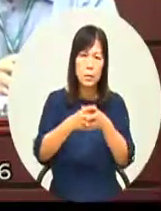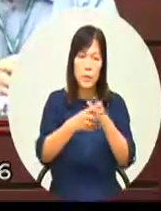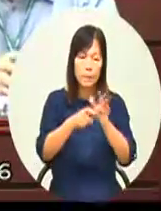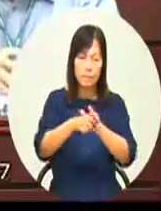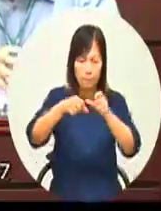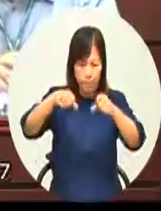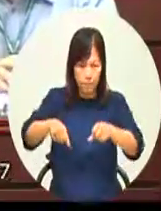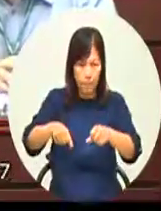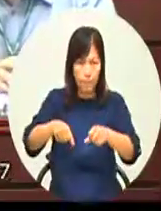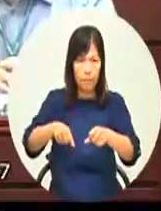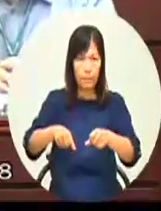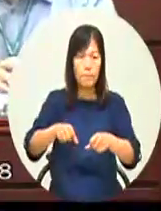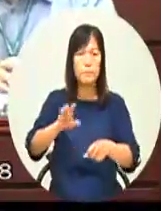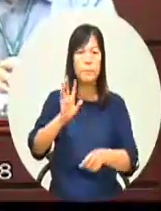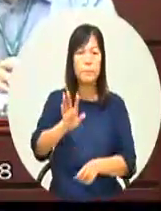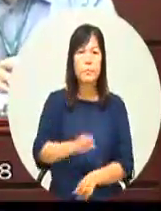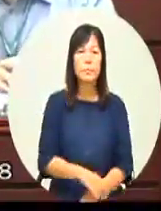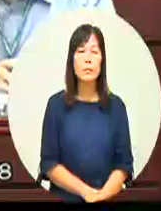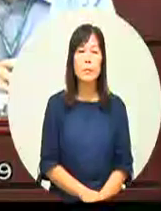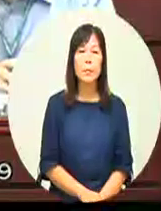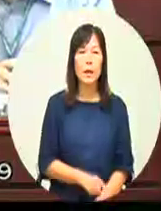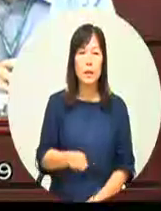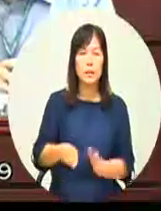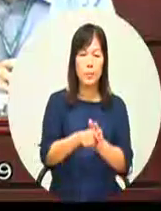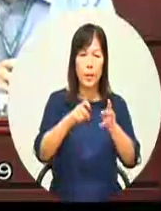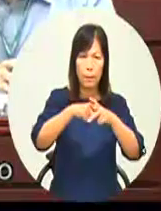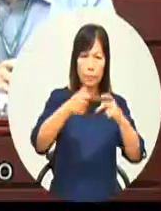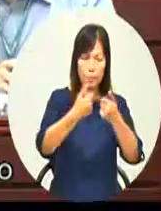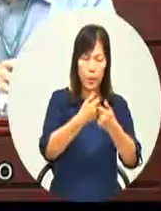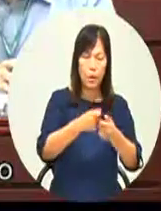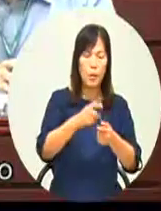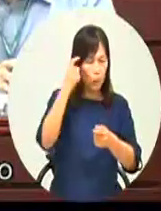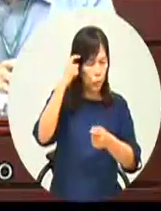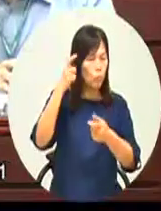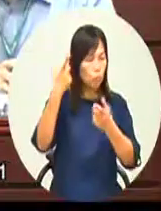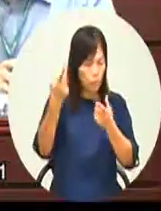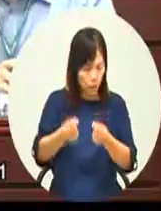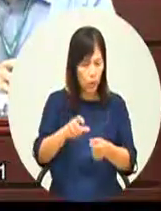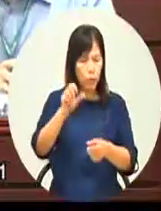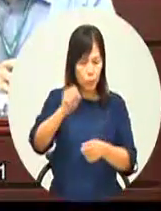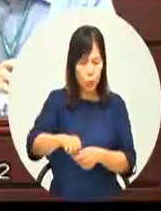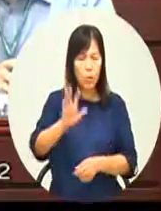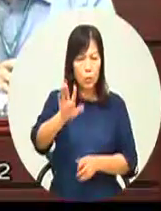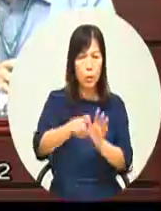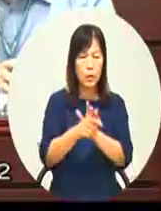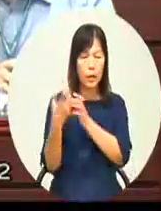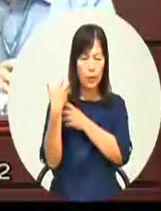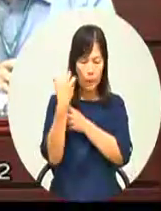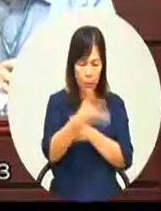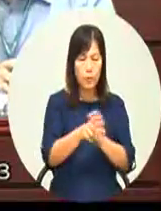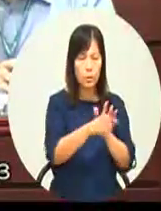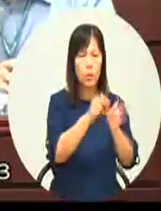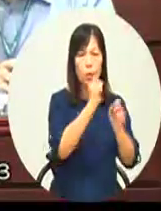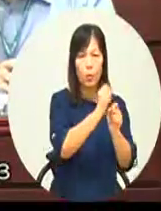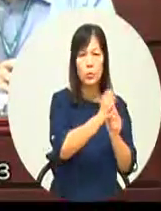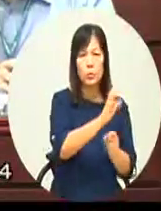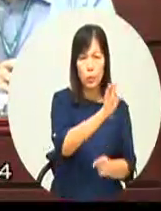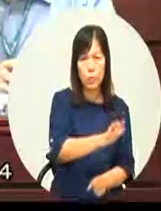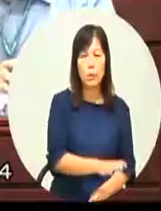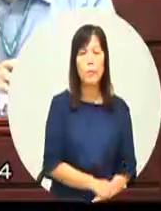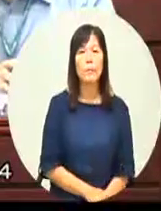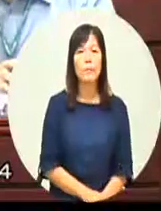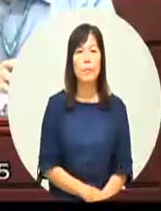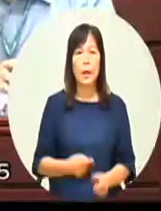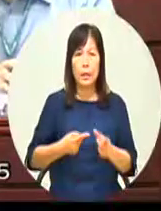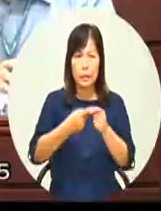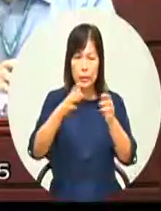团体协约的签订。那这个部分呢，在工会这边已经都达成共识，我们才进行这一个委外的作业。那目前第一阶